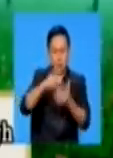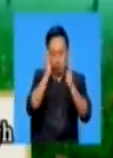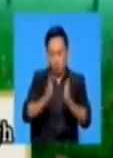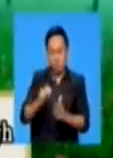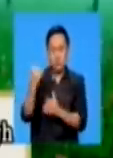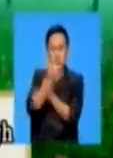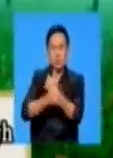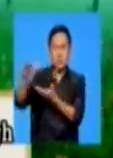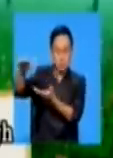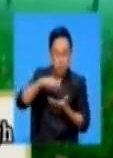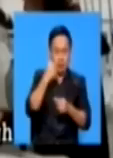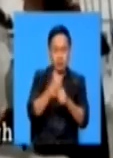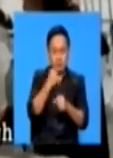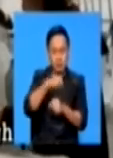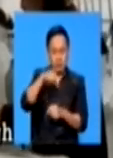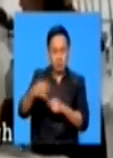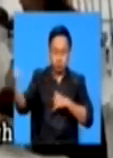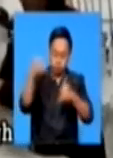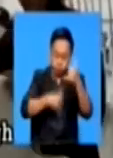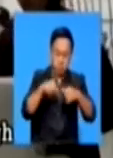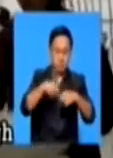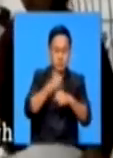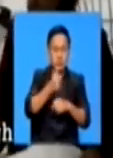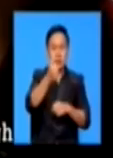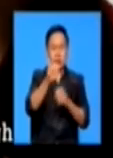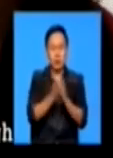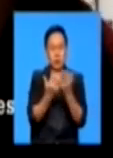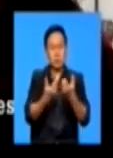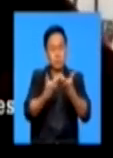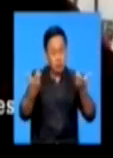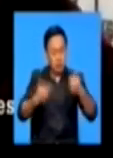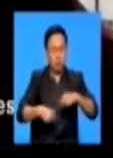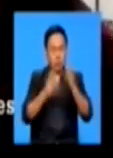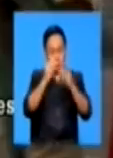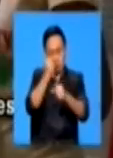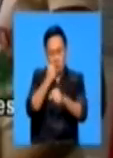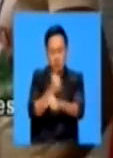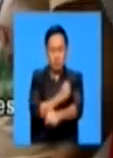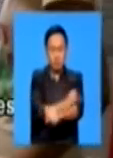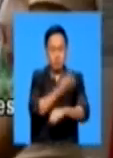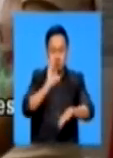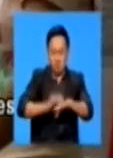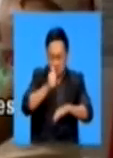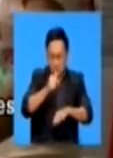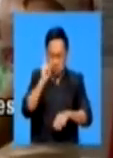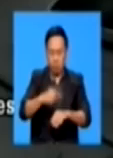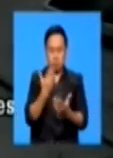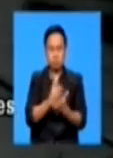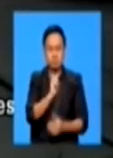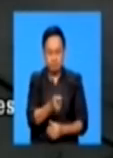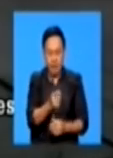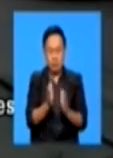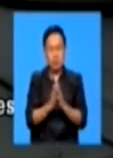ต่อยอดอะไรก็แล้วแต่นะครับกับอีกการคือแรงงานไม่ต้องมีฝีมือใช้แรงงานอย่างเดียวนี่ก็ต้องเป็นเรื่องของความร่วมมือระหว่างประเทศในการใช้แรงงานต่างด้าวน